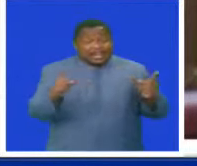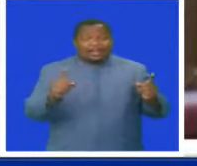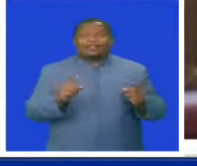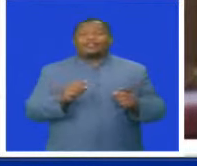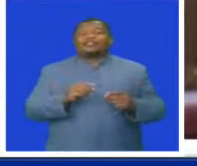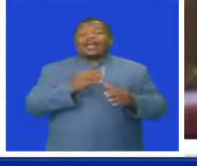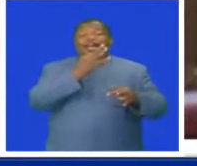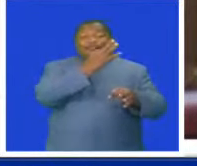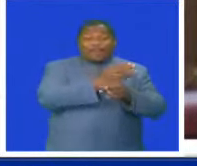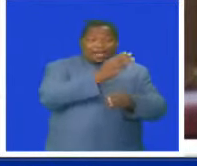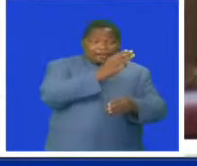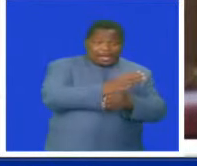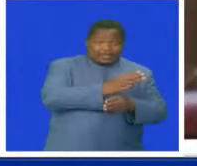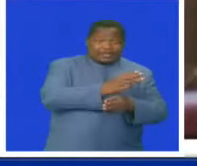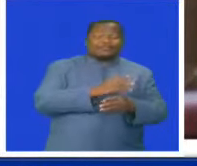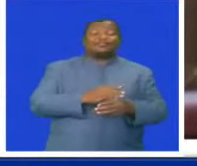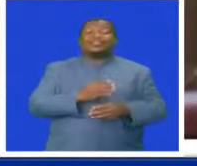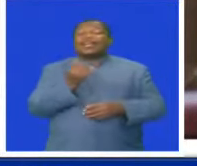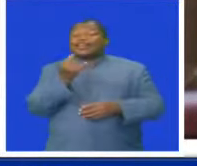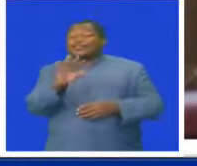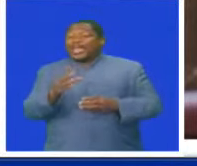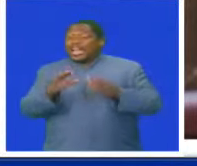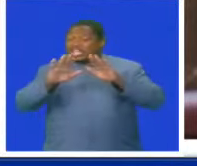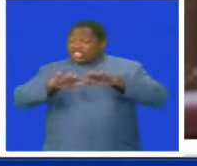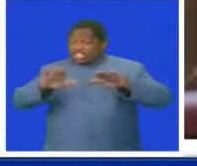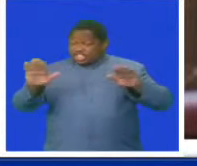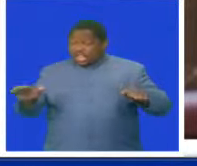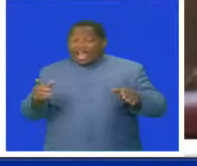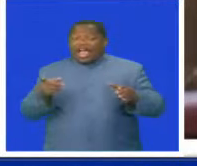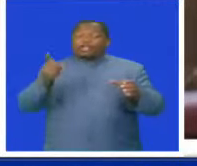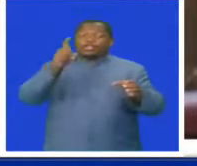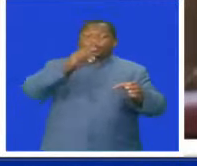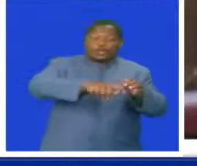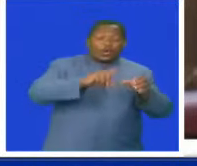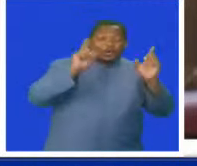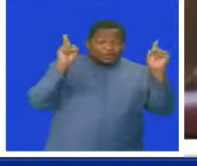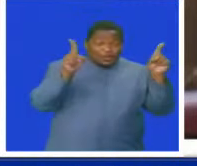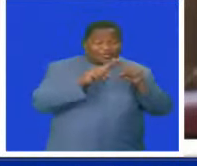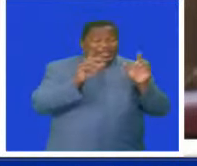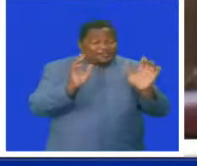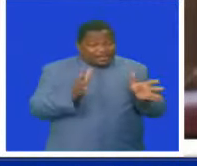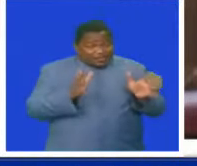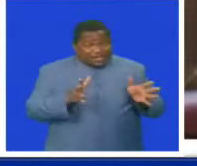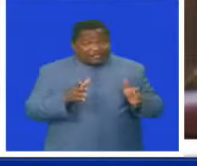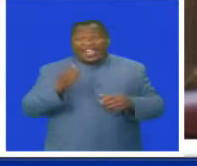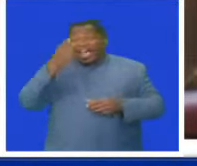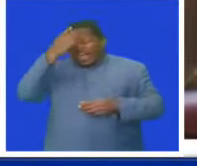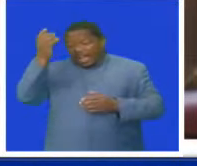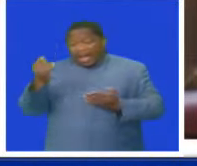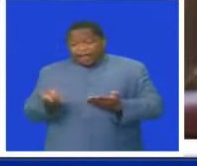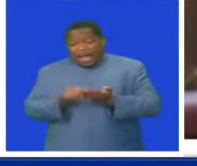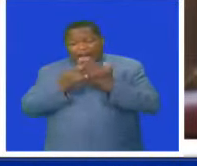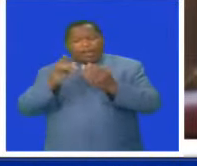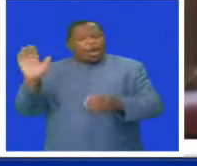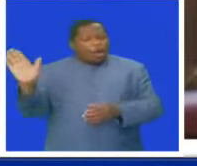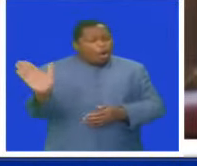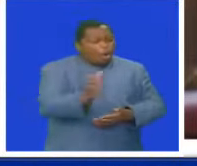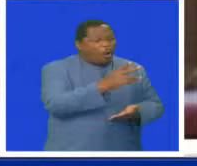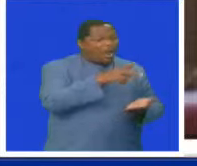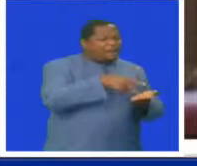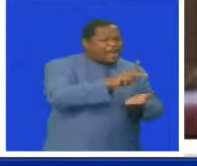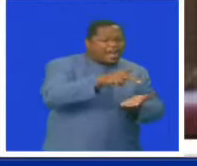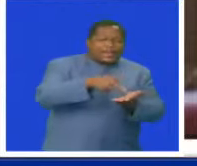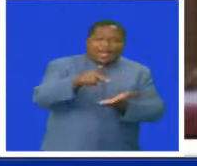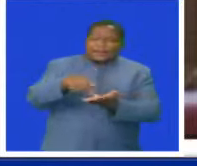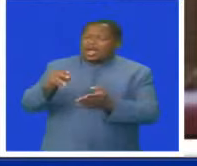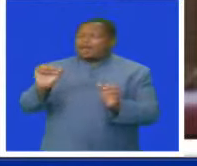e-university latabe mukela noma latabathole latabanika umfundzade lokwendekile lonyaka abantu bemaSwati babhase